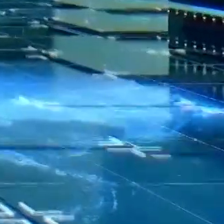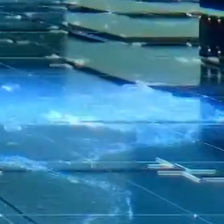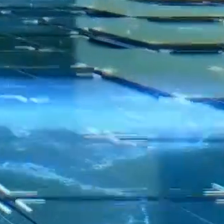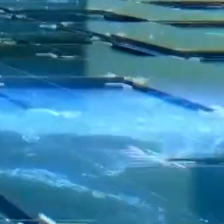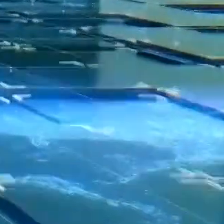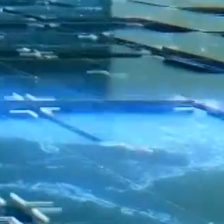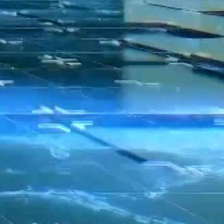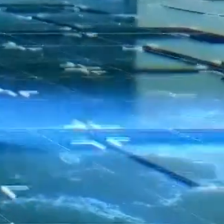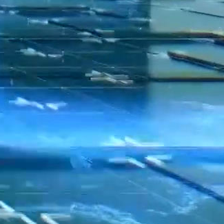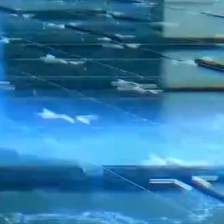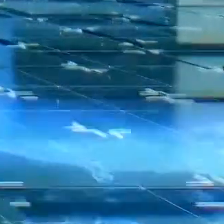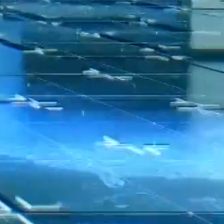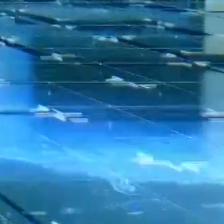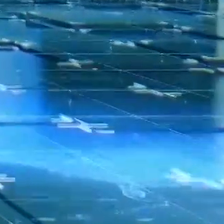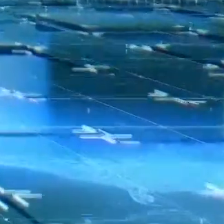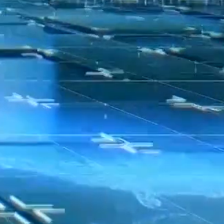зарубежья